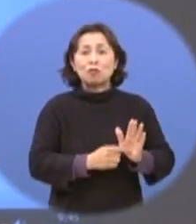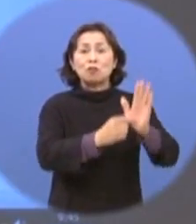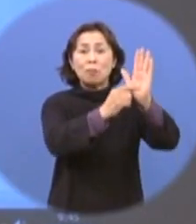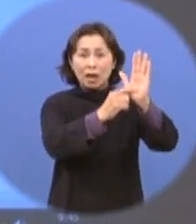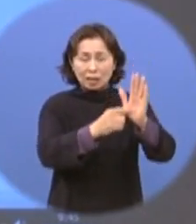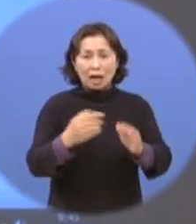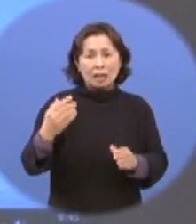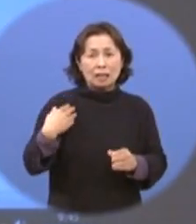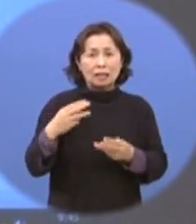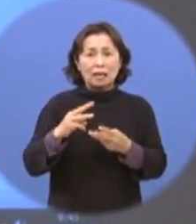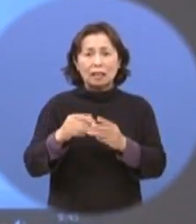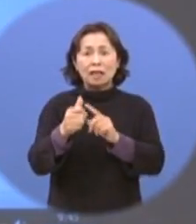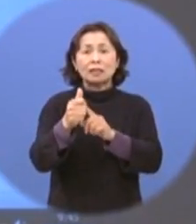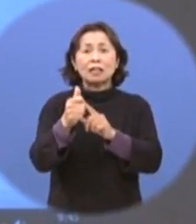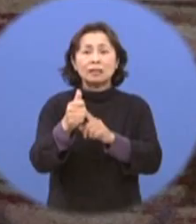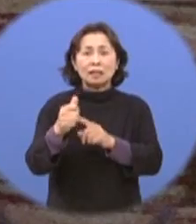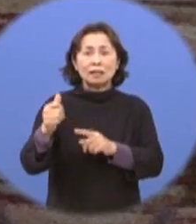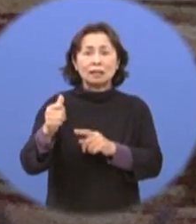しました